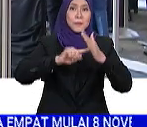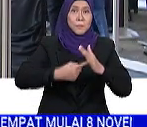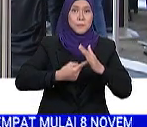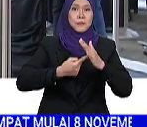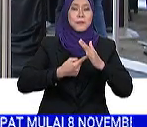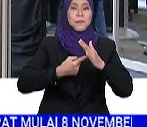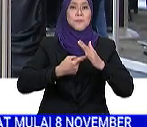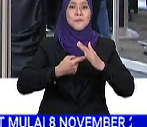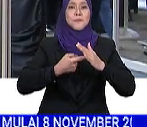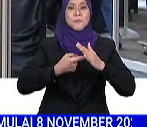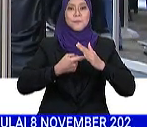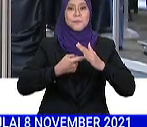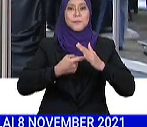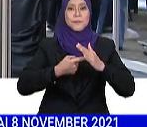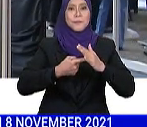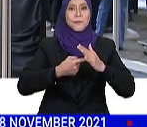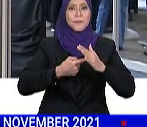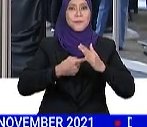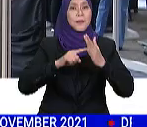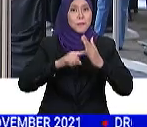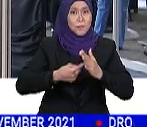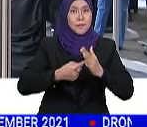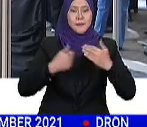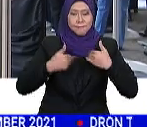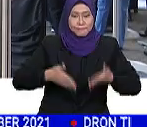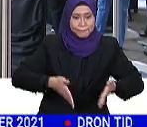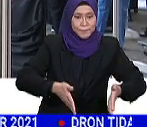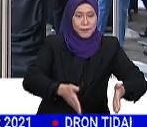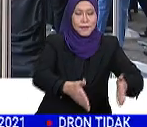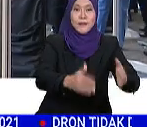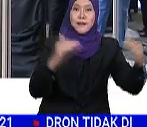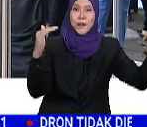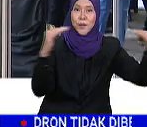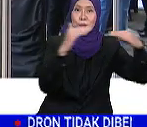ni, dengan adanya Pan Borneo ini